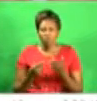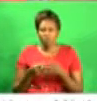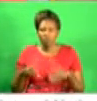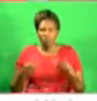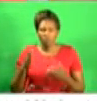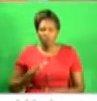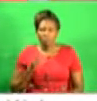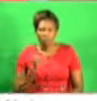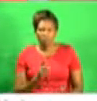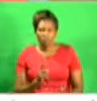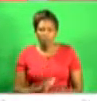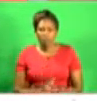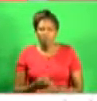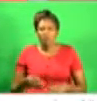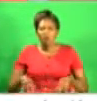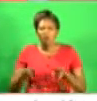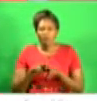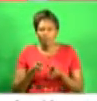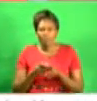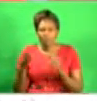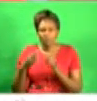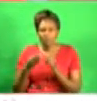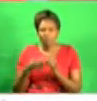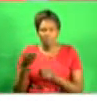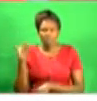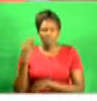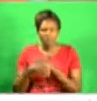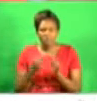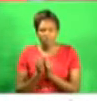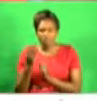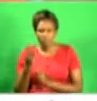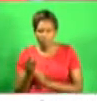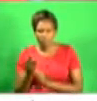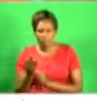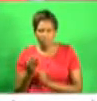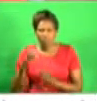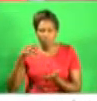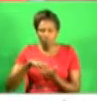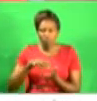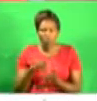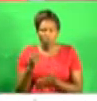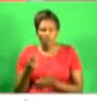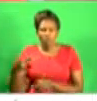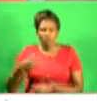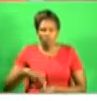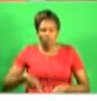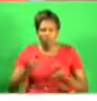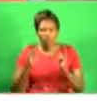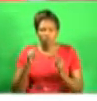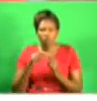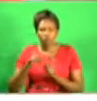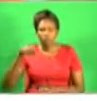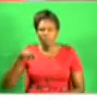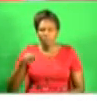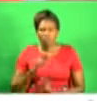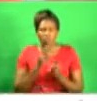mwanamke mmoja. Tukio hilo linadaiwa lilitokea mwezi Septemba mwaka 2014 katika kituo kimoja cha petroli kwenye barabara ya kuelekea Githurai.